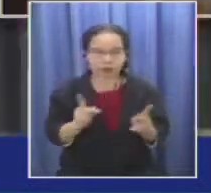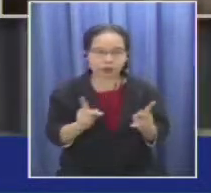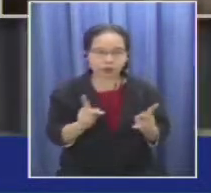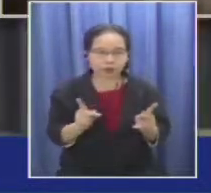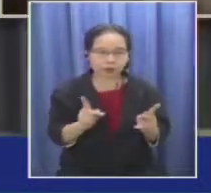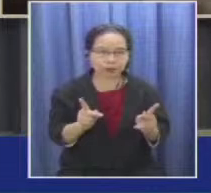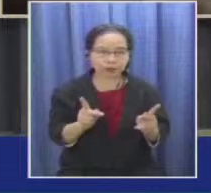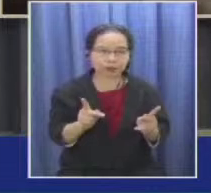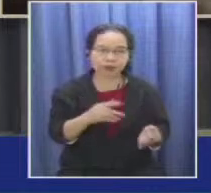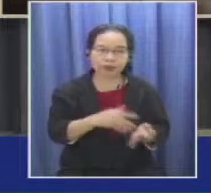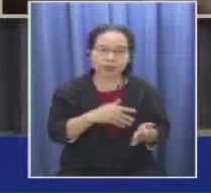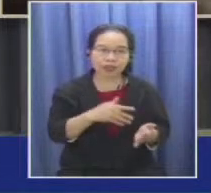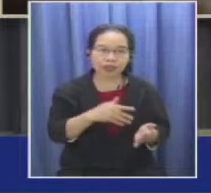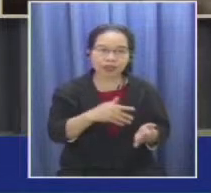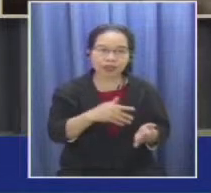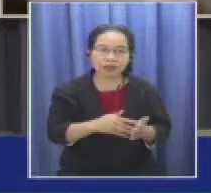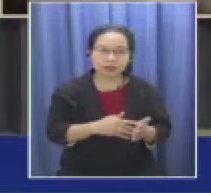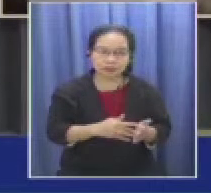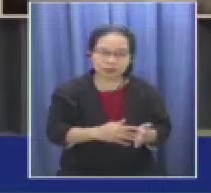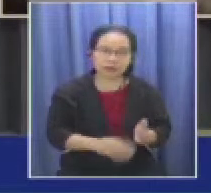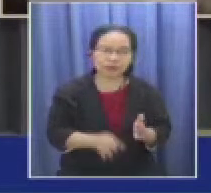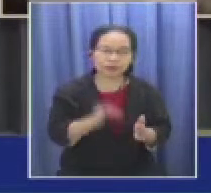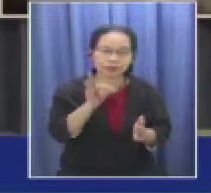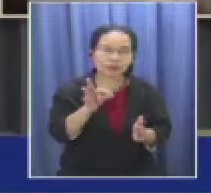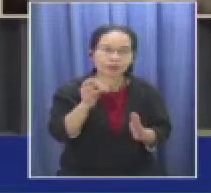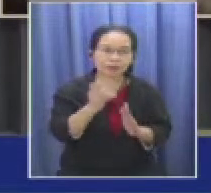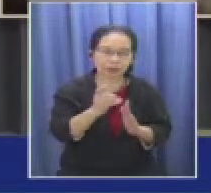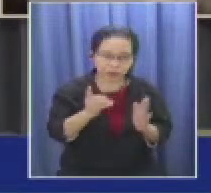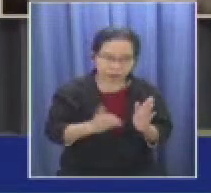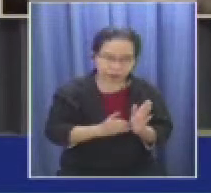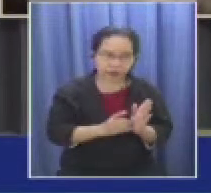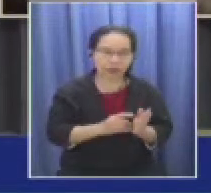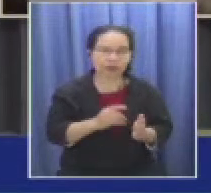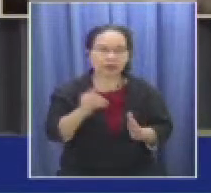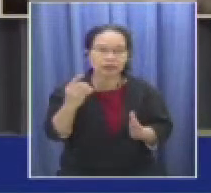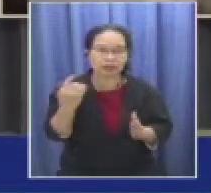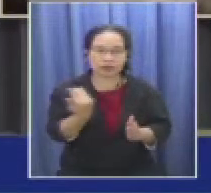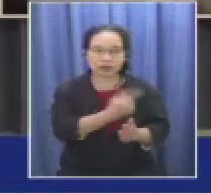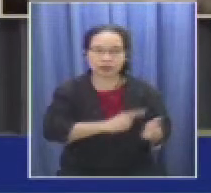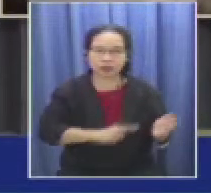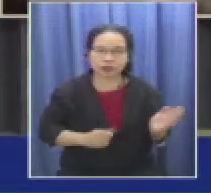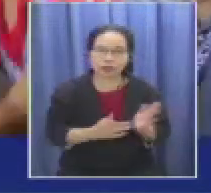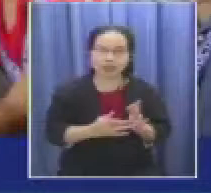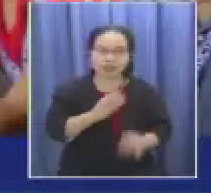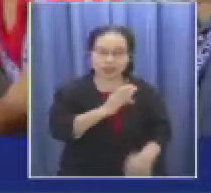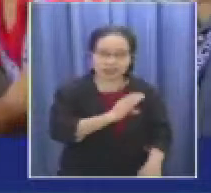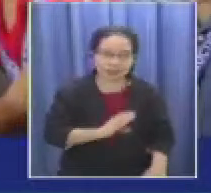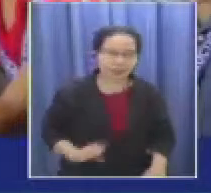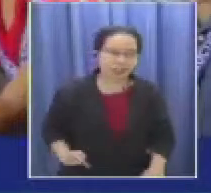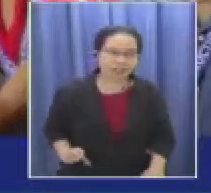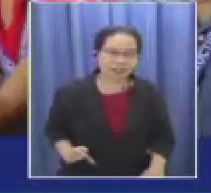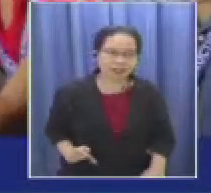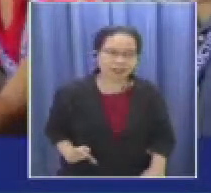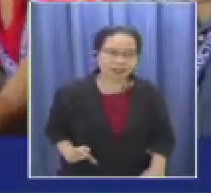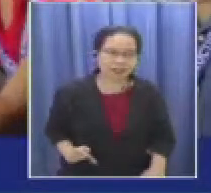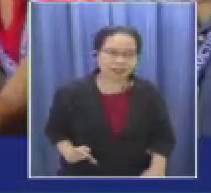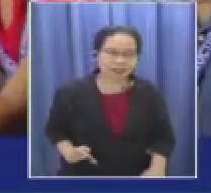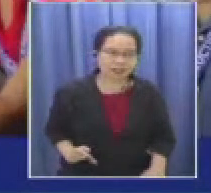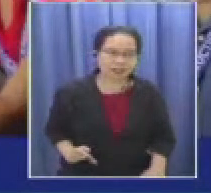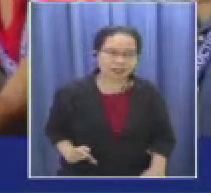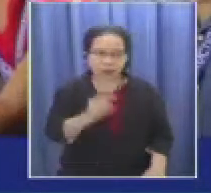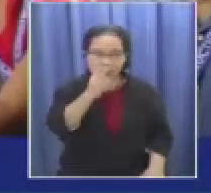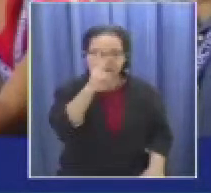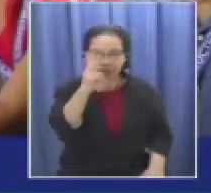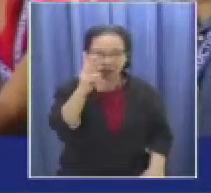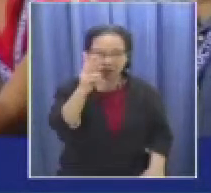Da mamon na che ajo aha sɛdeɛ mukrum University a dwumadie bɛsoa mu